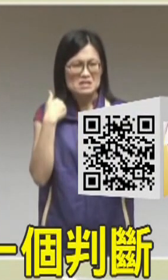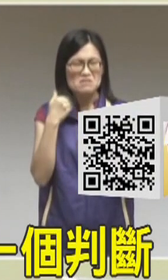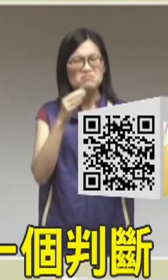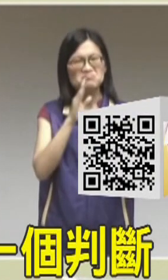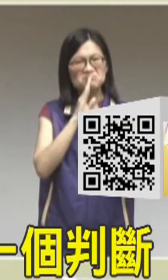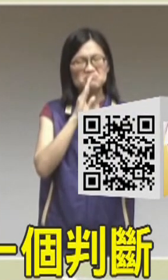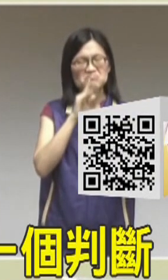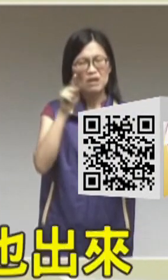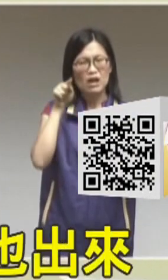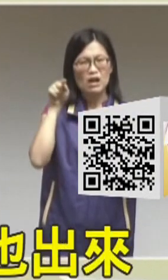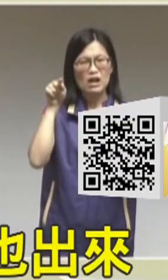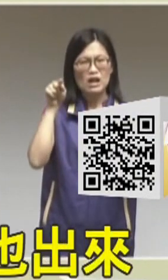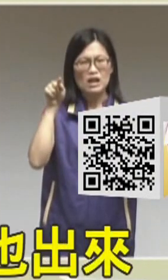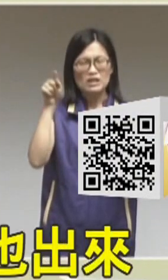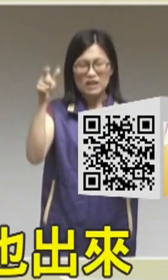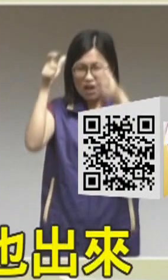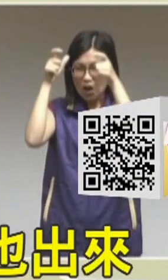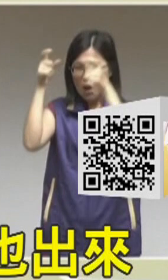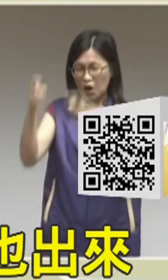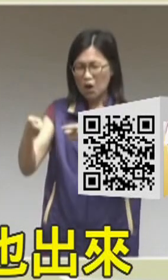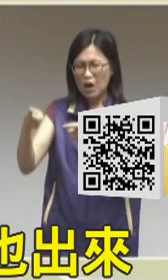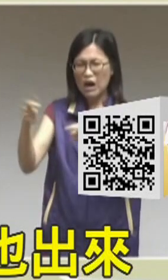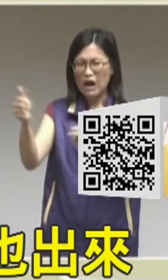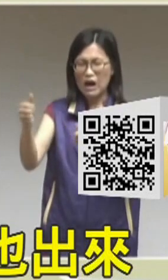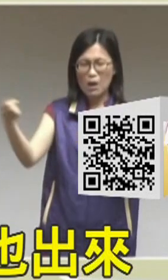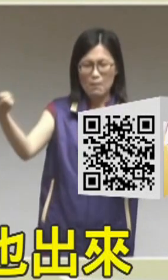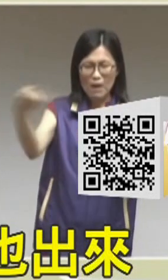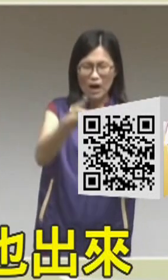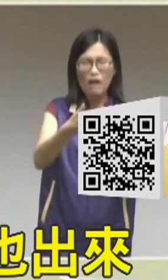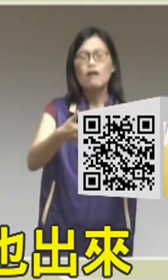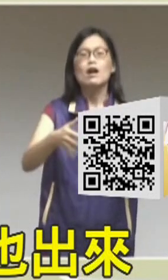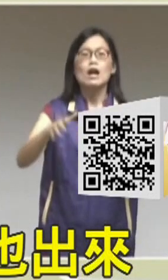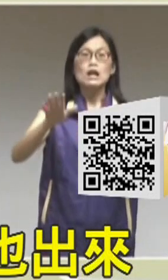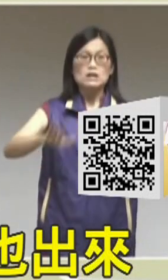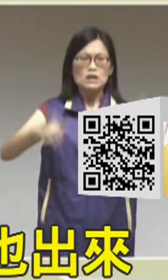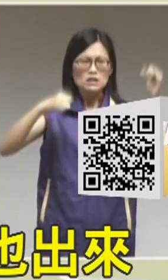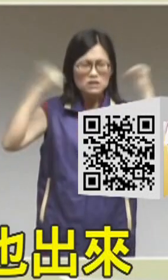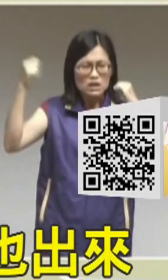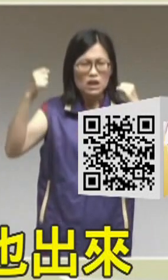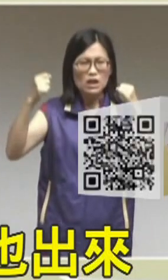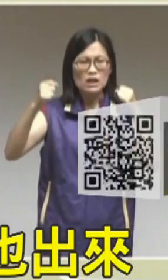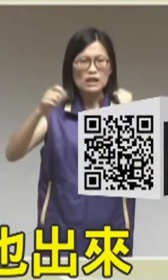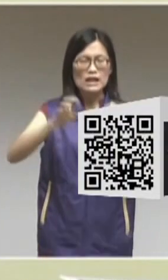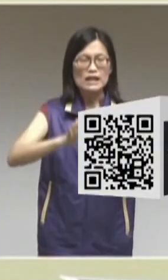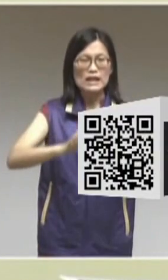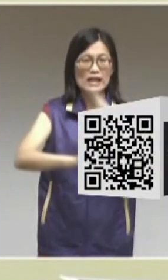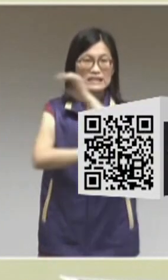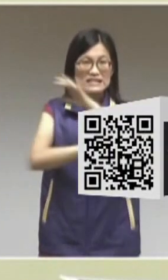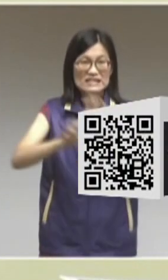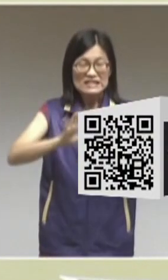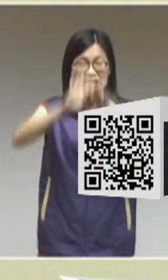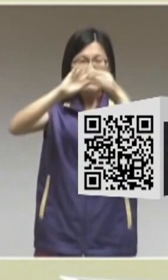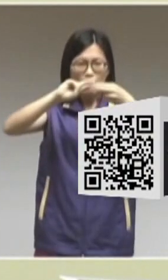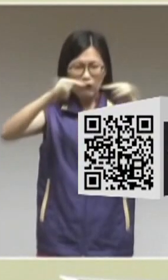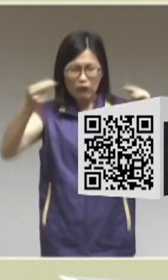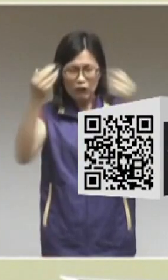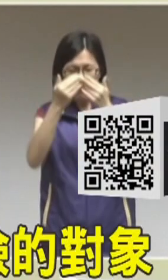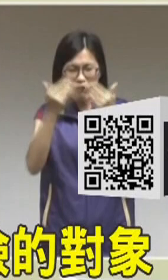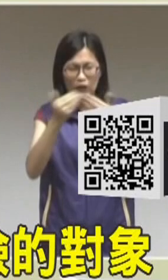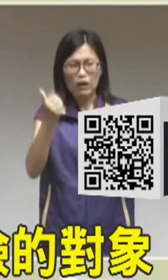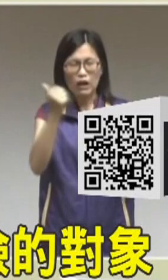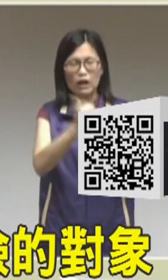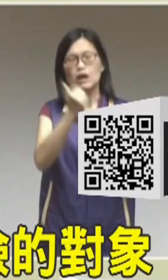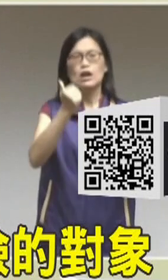个判断，好，那今天的早上基因定序也出来，好，这位19530，也